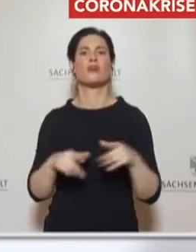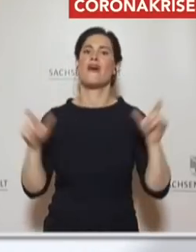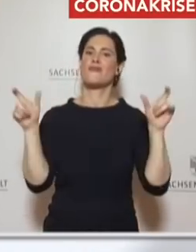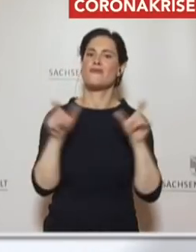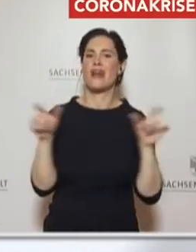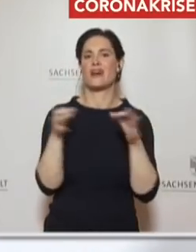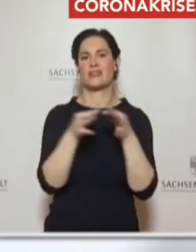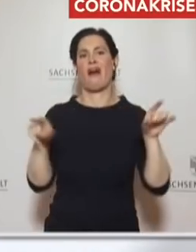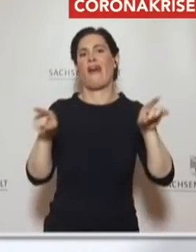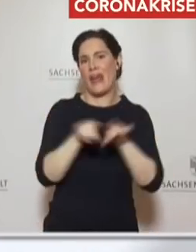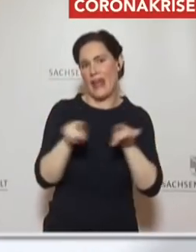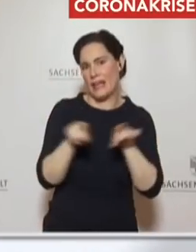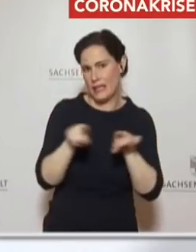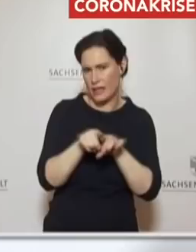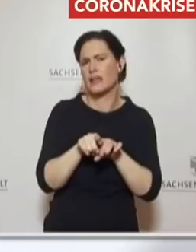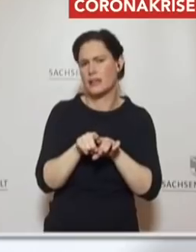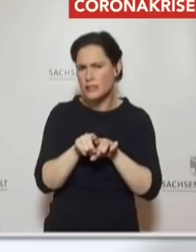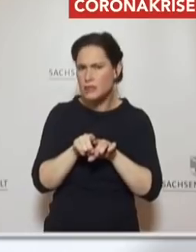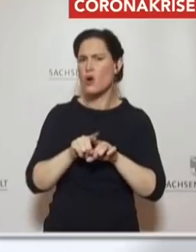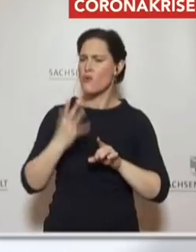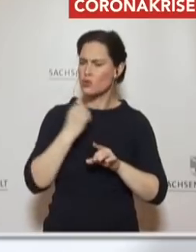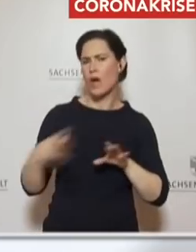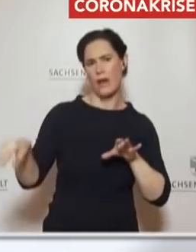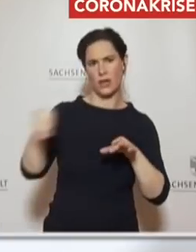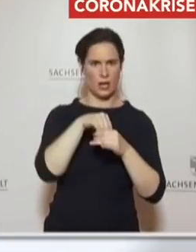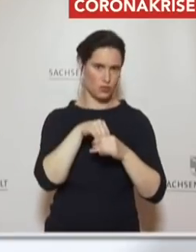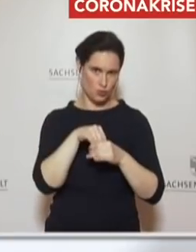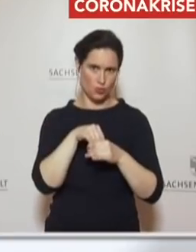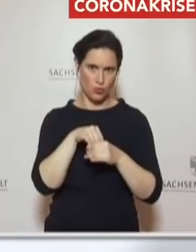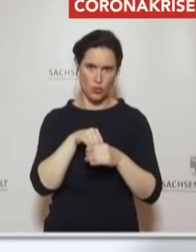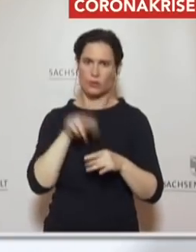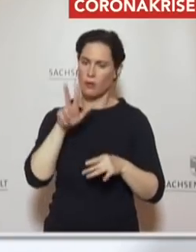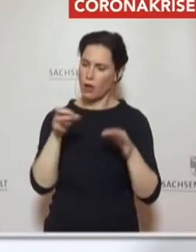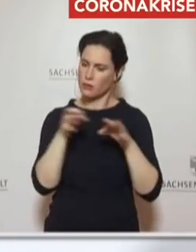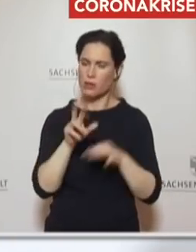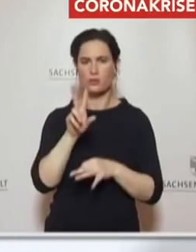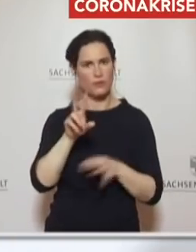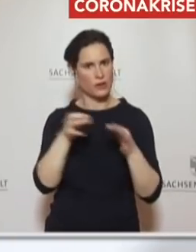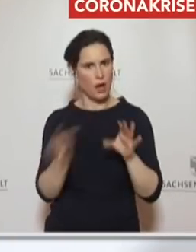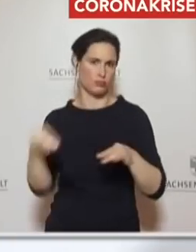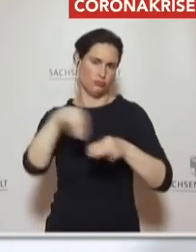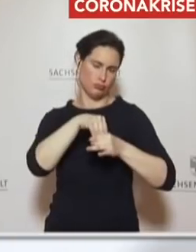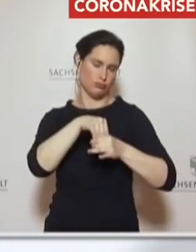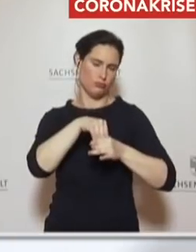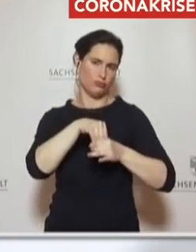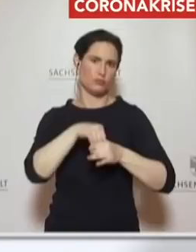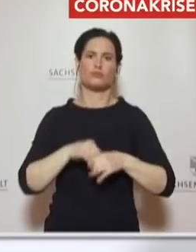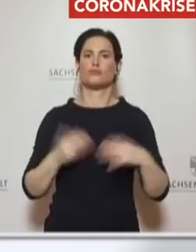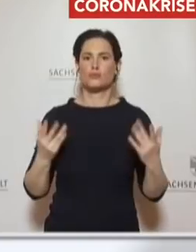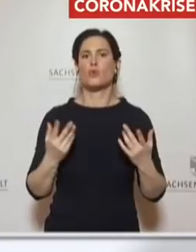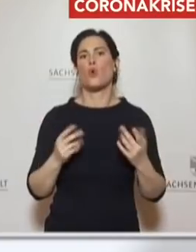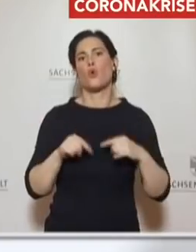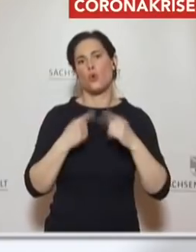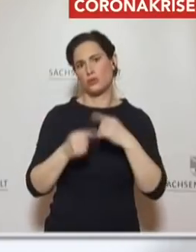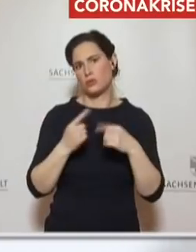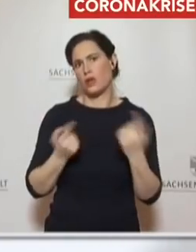feiertagsähnliche Ruhetage, wo also all das, was als faktische Ruhetage so praktizierbar